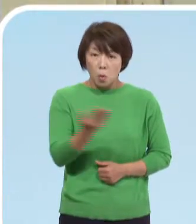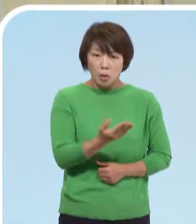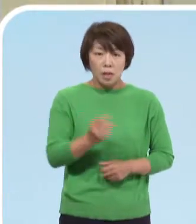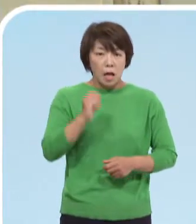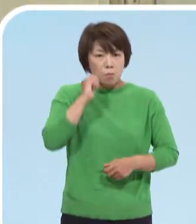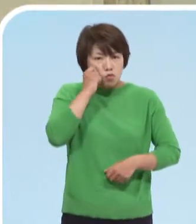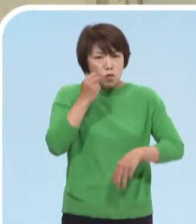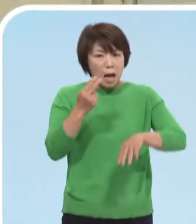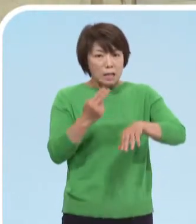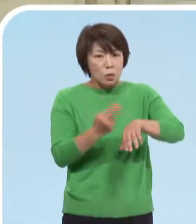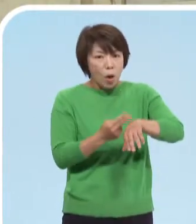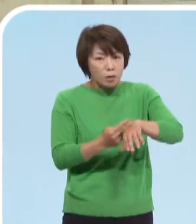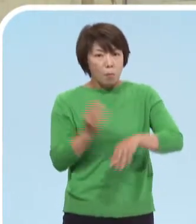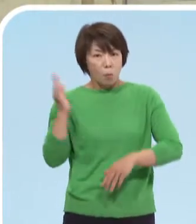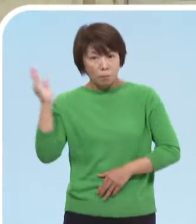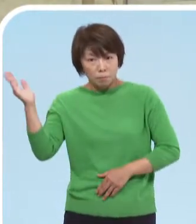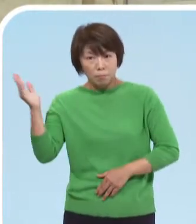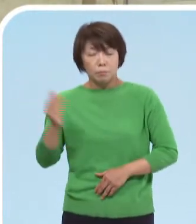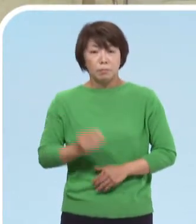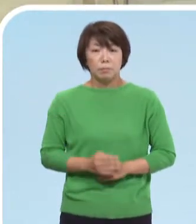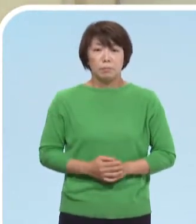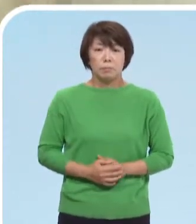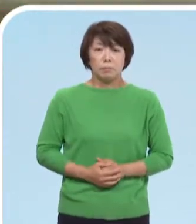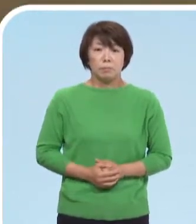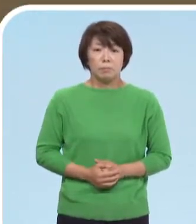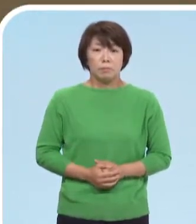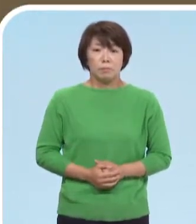そしてこんな難しい技も。